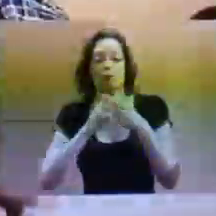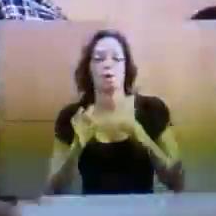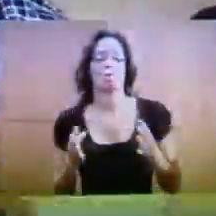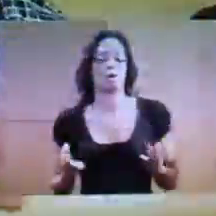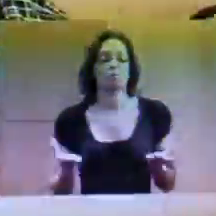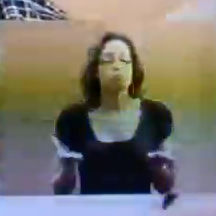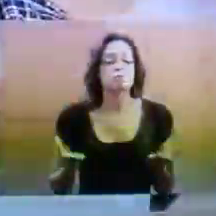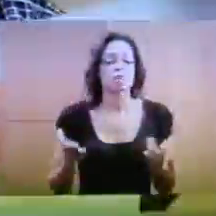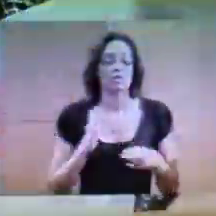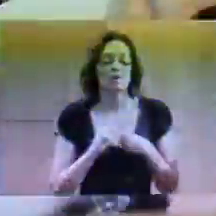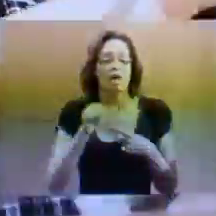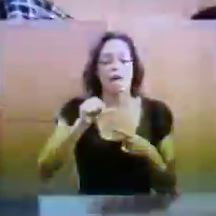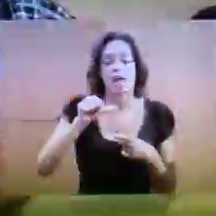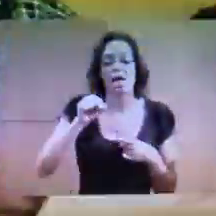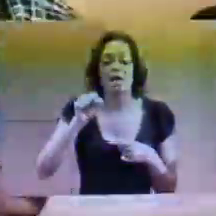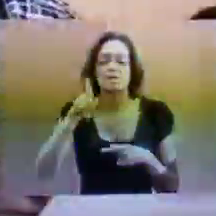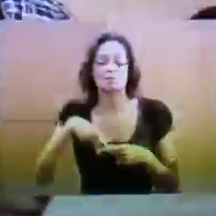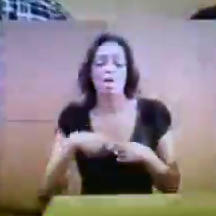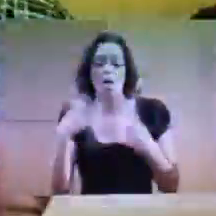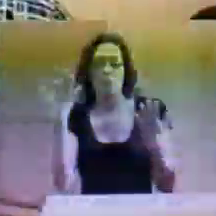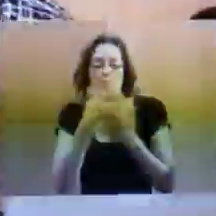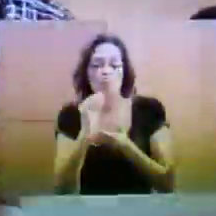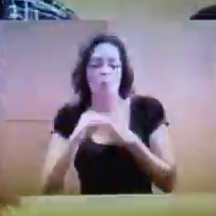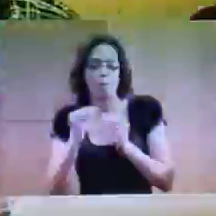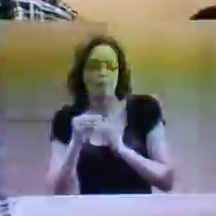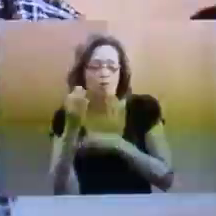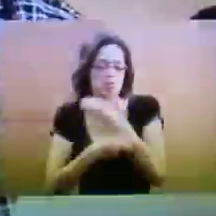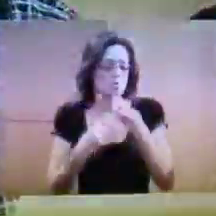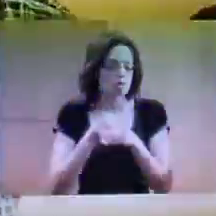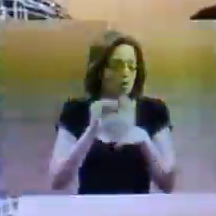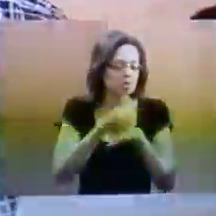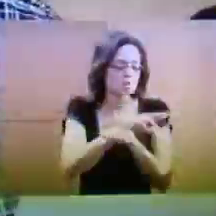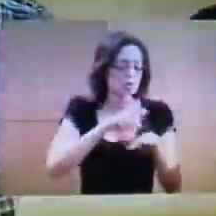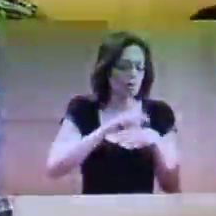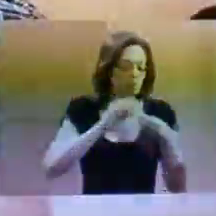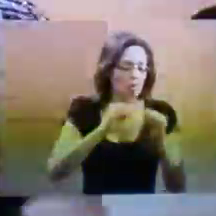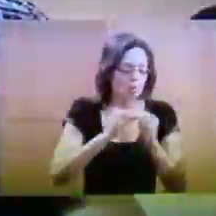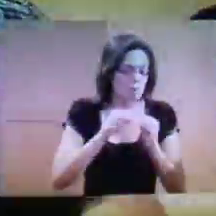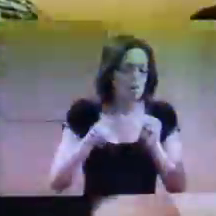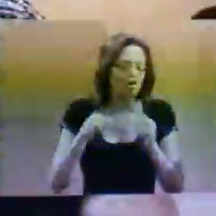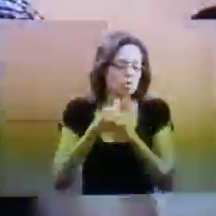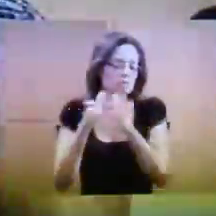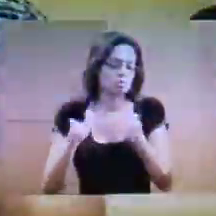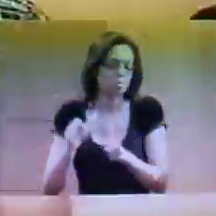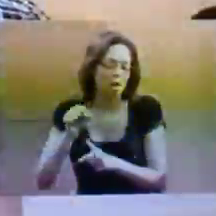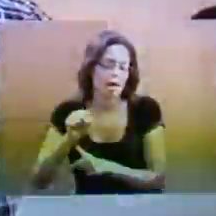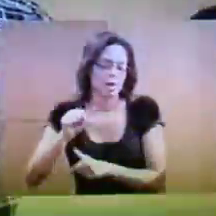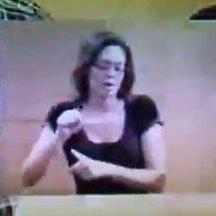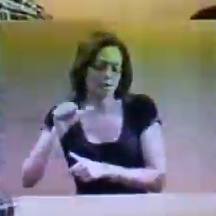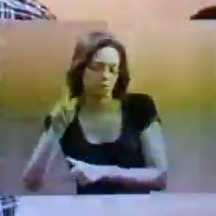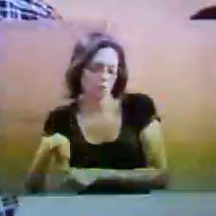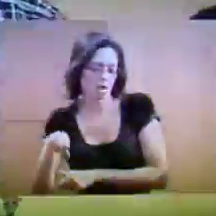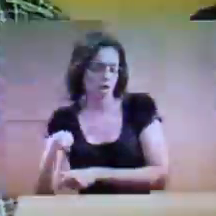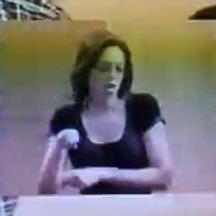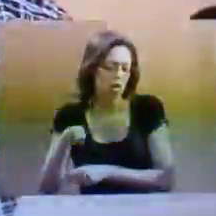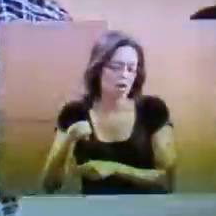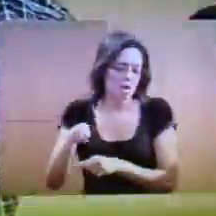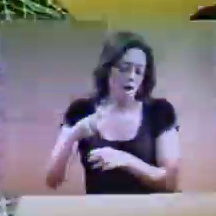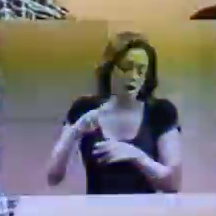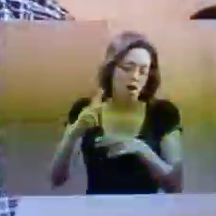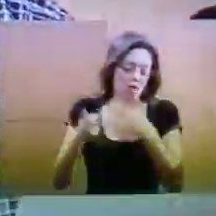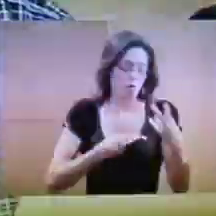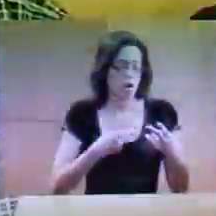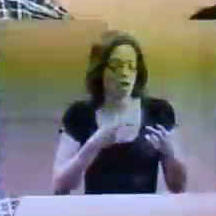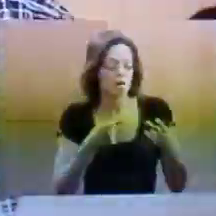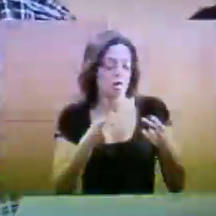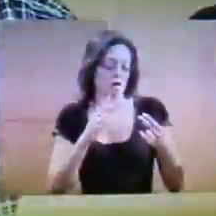c'est une défaillance de l'ASP, je ne sais pas si c'est une défaillance de la région. D'ailleurs, l'ASP, qui était saisie par des centres de formation, a envoyé cette